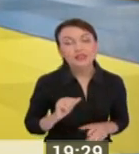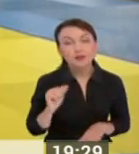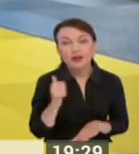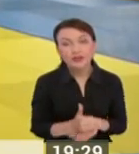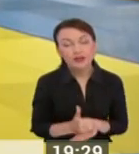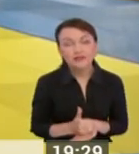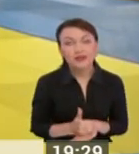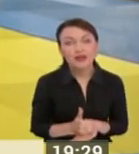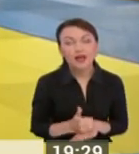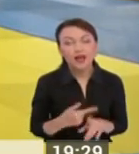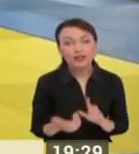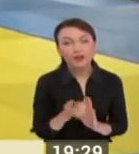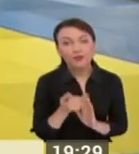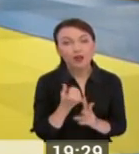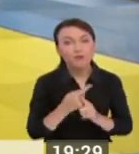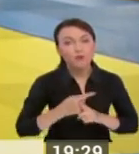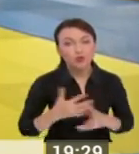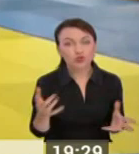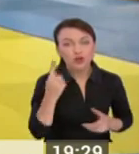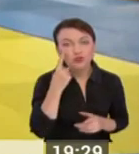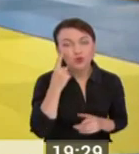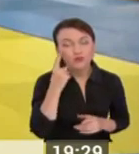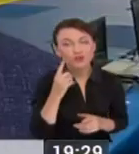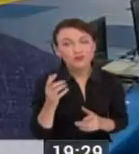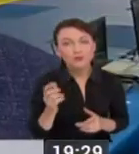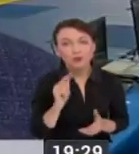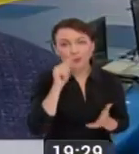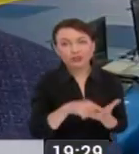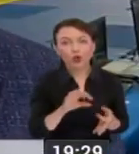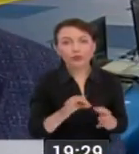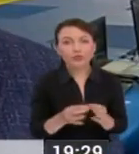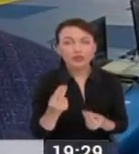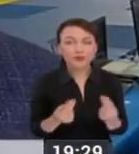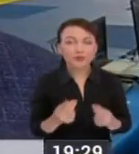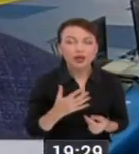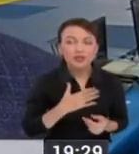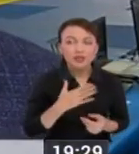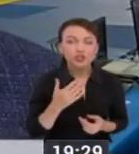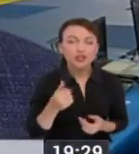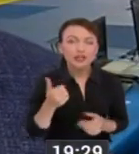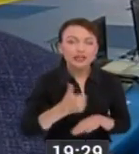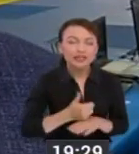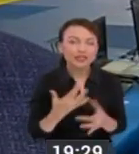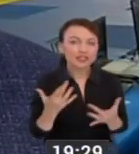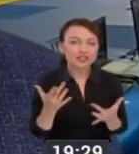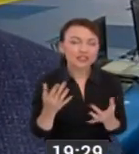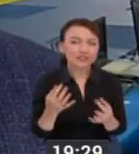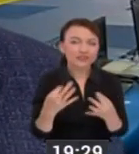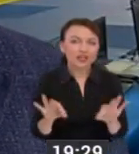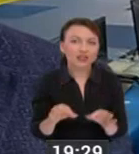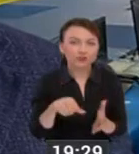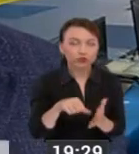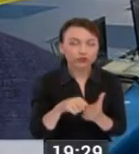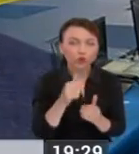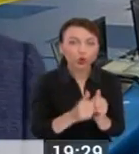Найголовніше – набирати побільше очков, щоб попасти на Олімпійські ігри. Наші лідери звільнені від участі, тому що вони зараз практично кожного місяця